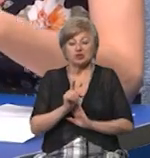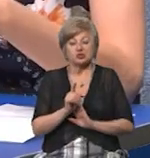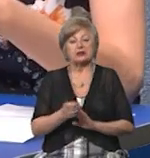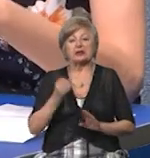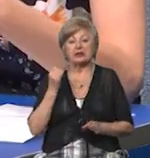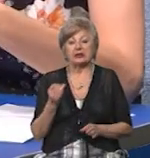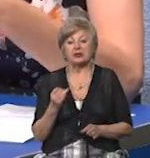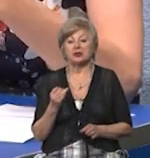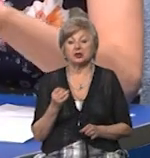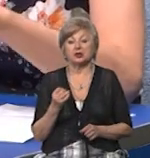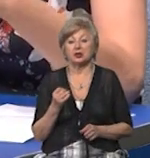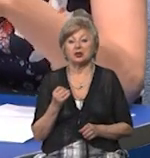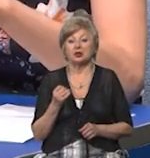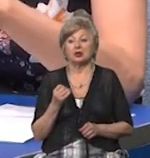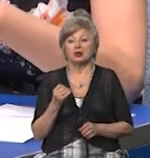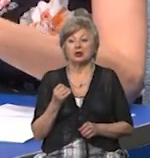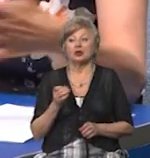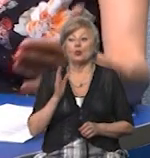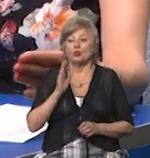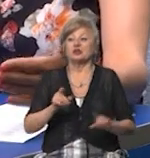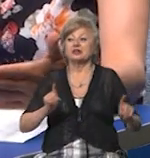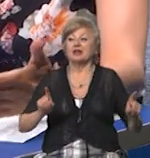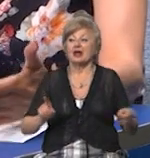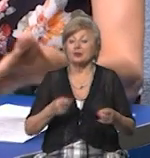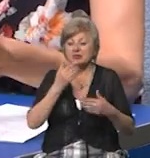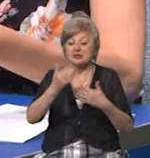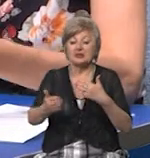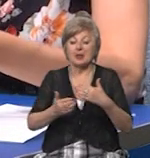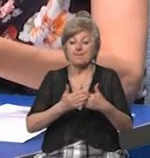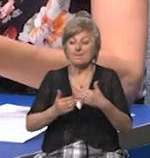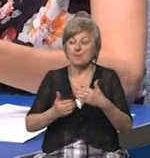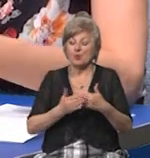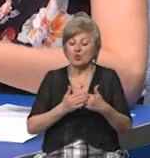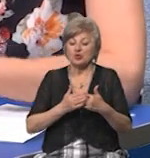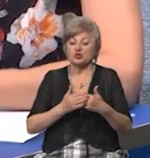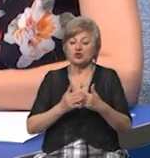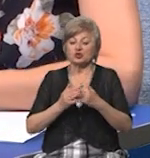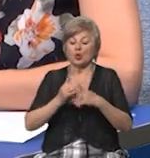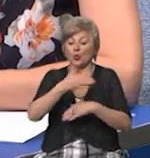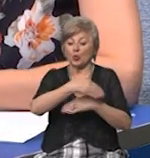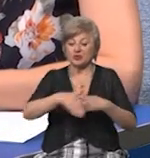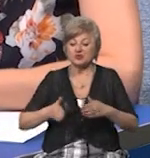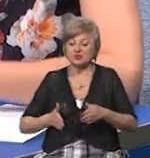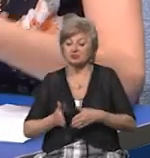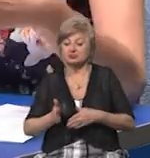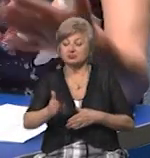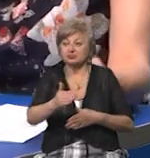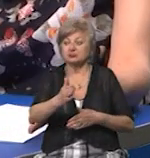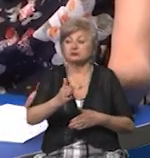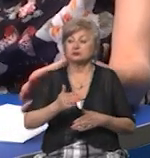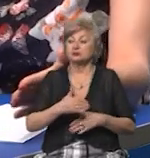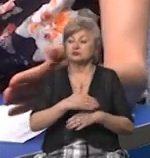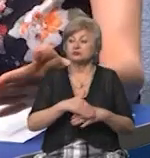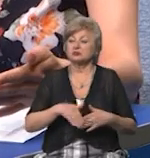І рух транспорту буде організований найближчими до проспекту вулицями, а це вулиця Незалежності України,